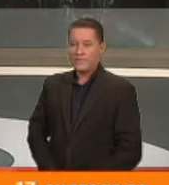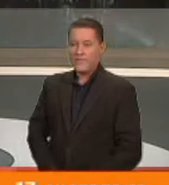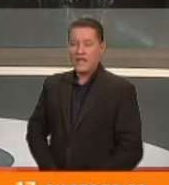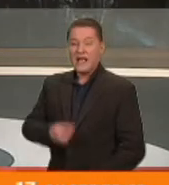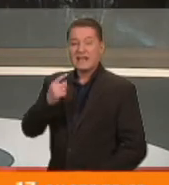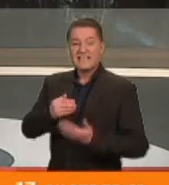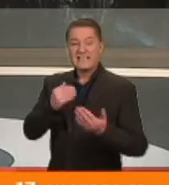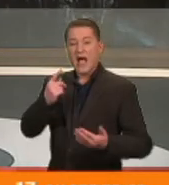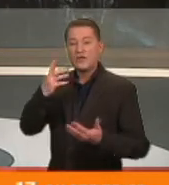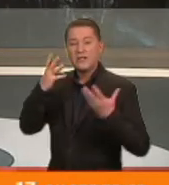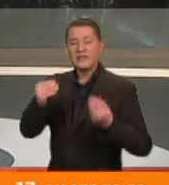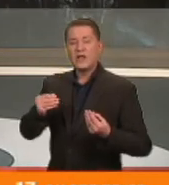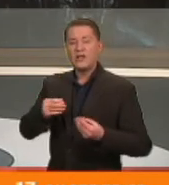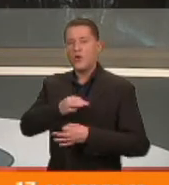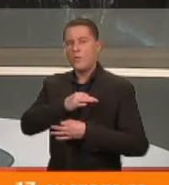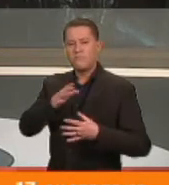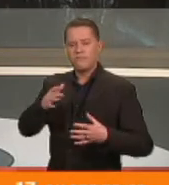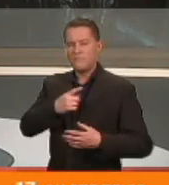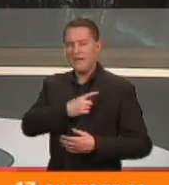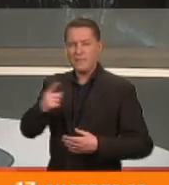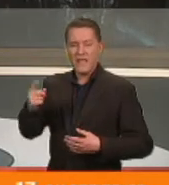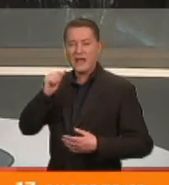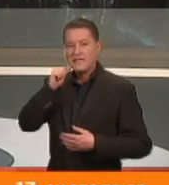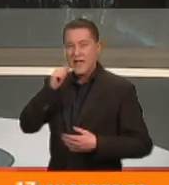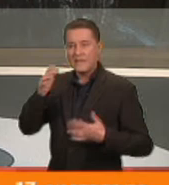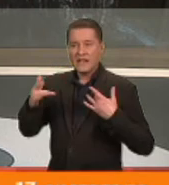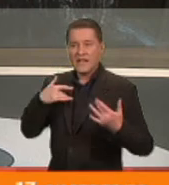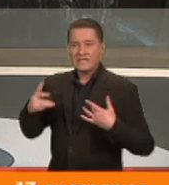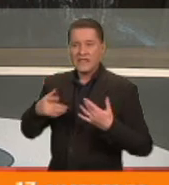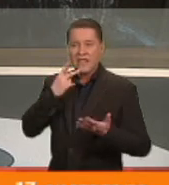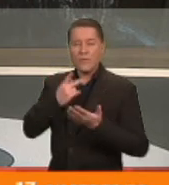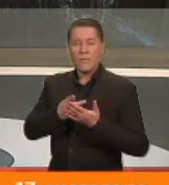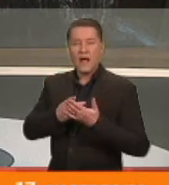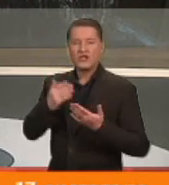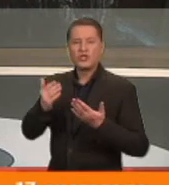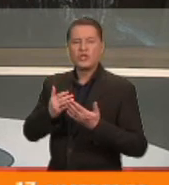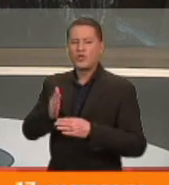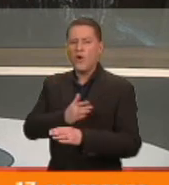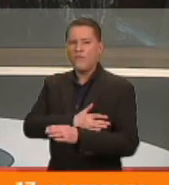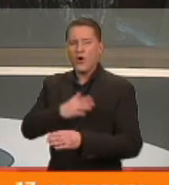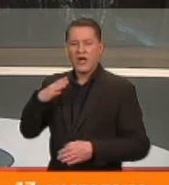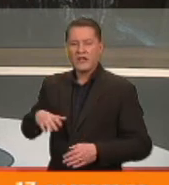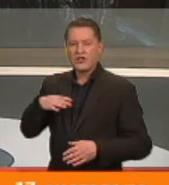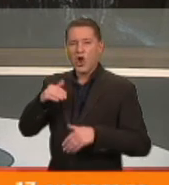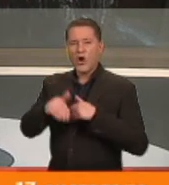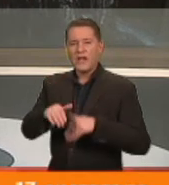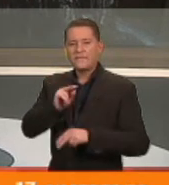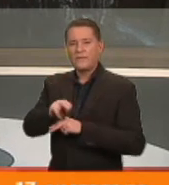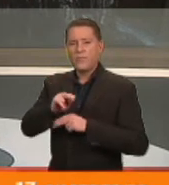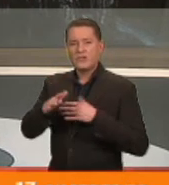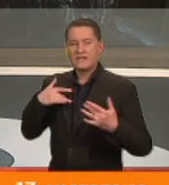За день до прем'єри уже завтра на великій сцені в ДНГ глядачі побачать довгоочікувану хореографічну